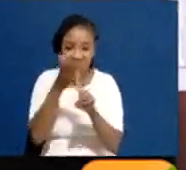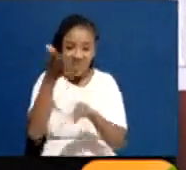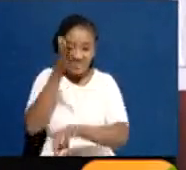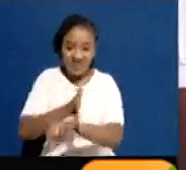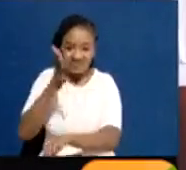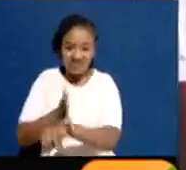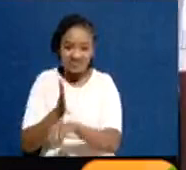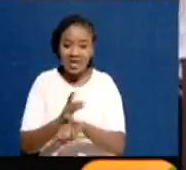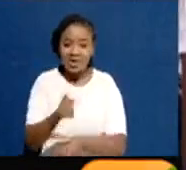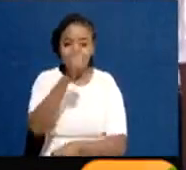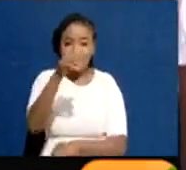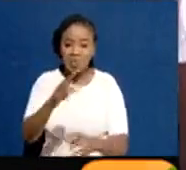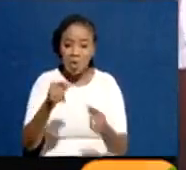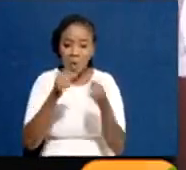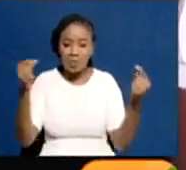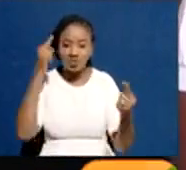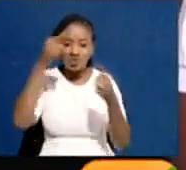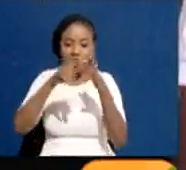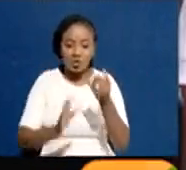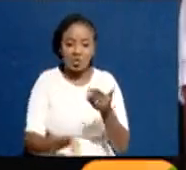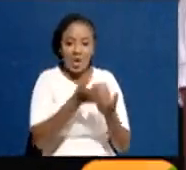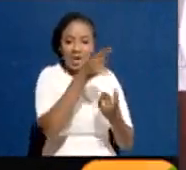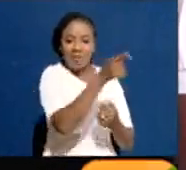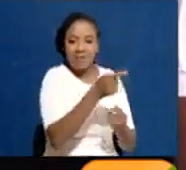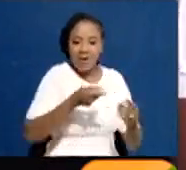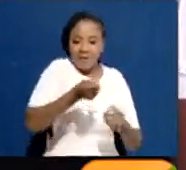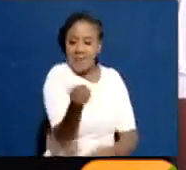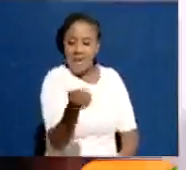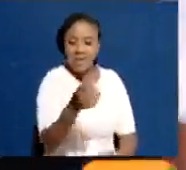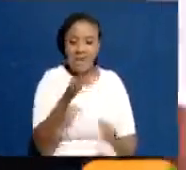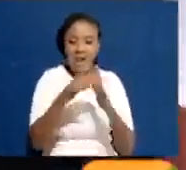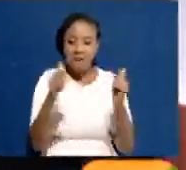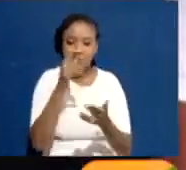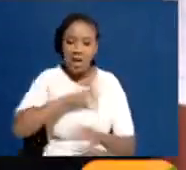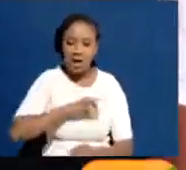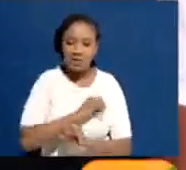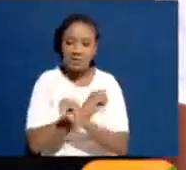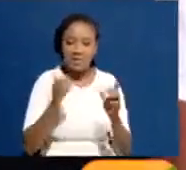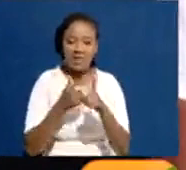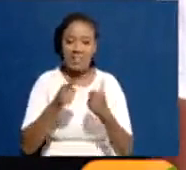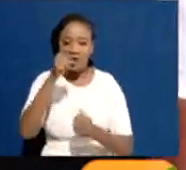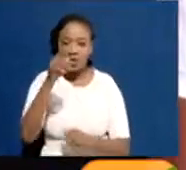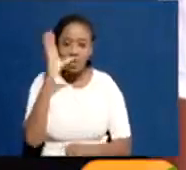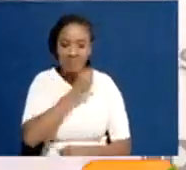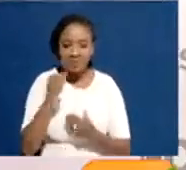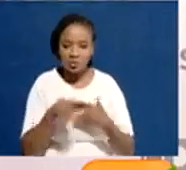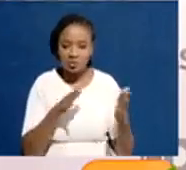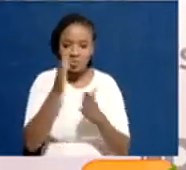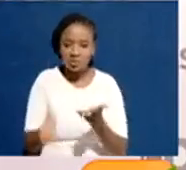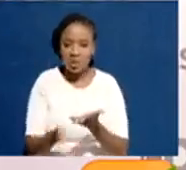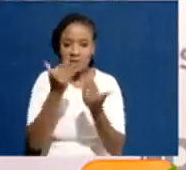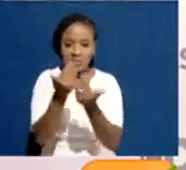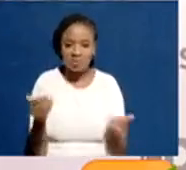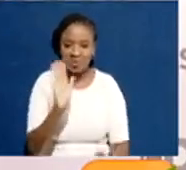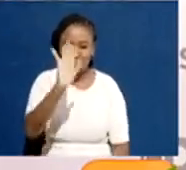Wewe unapinga umusaidie yeye asilipe na wewe ukose nafasi ya mtoto wako kufata kazi.